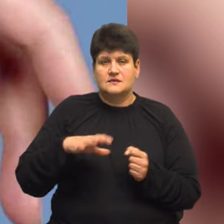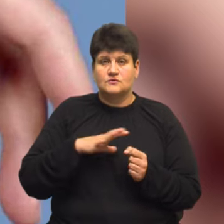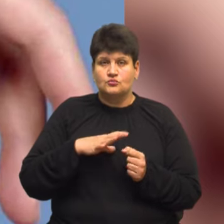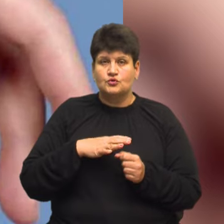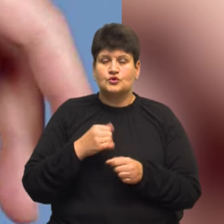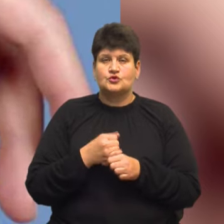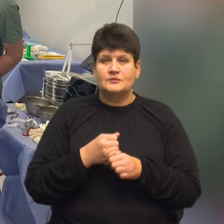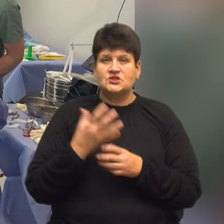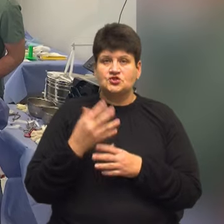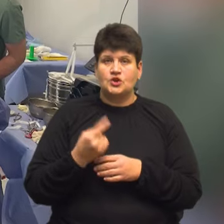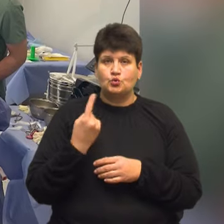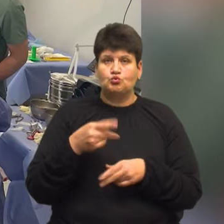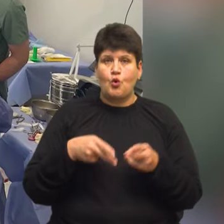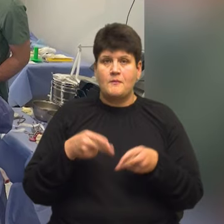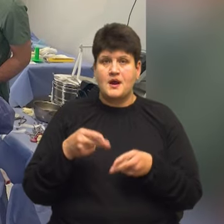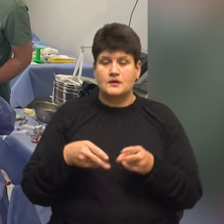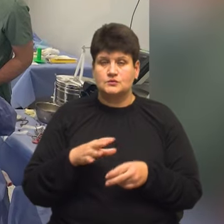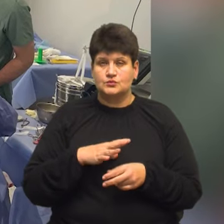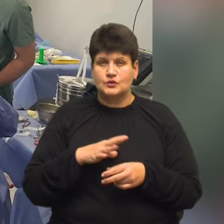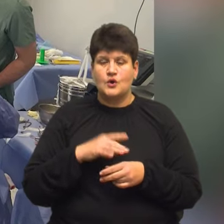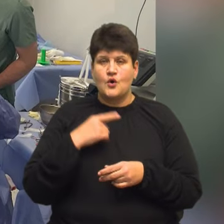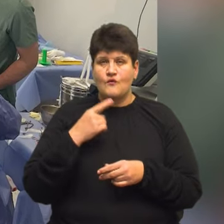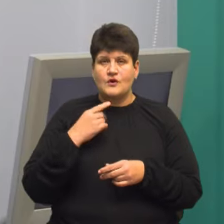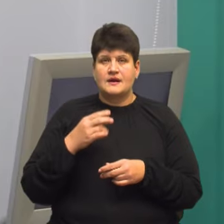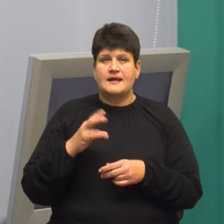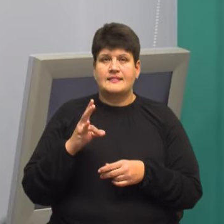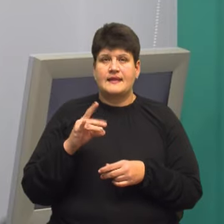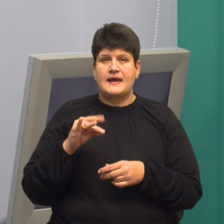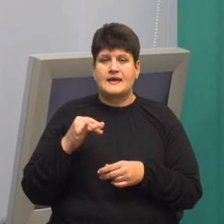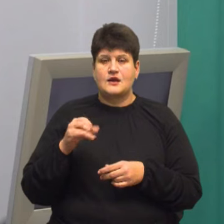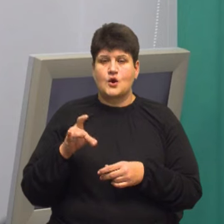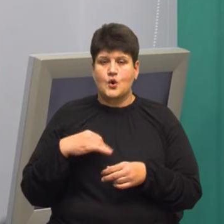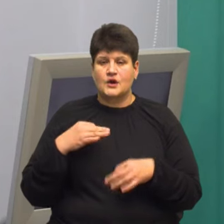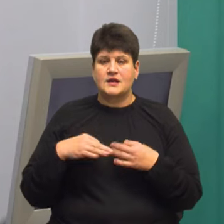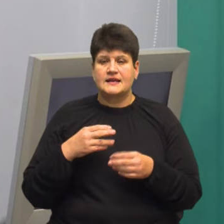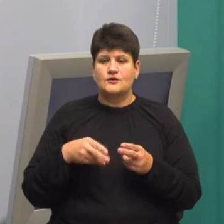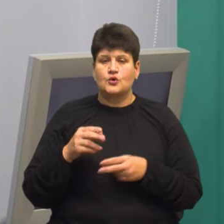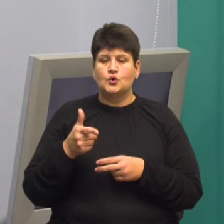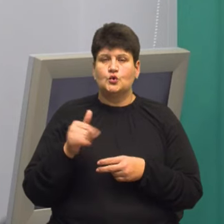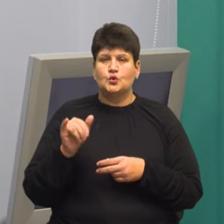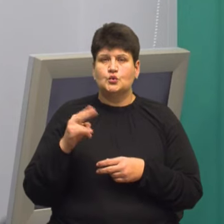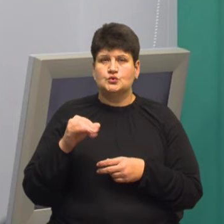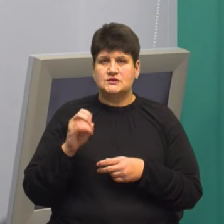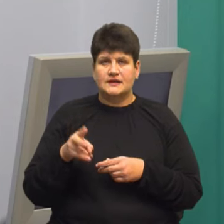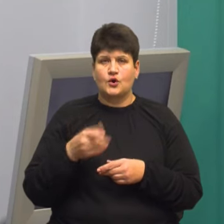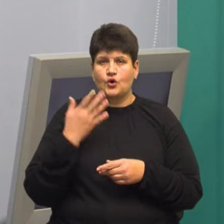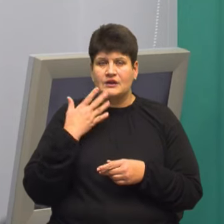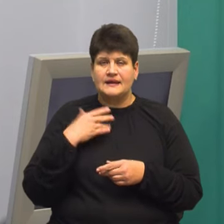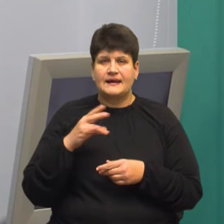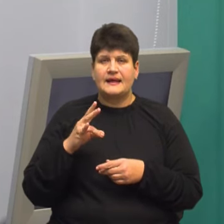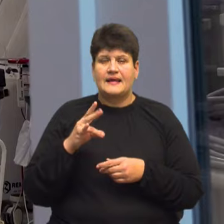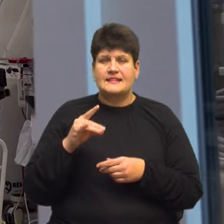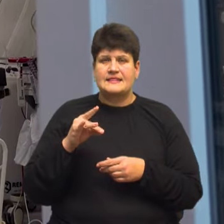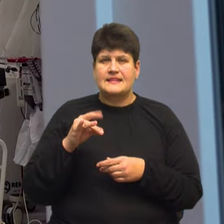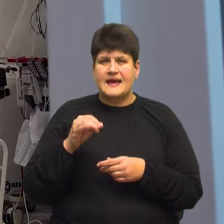Жорову зробили ще одну операцію, каже нейрохірург Петро Гудак. Коли нерв не працює, він не інервує певну групу